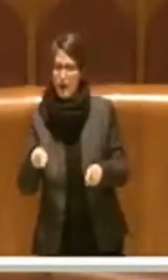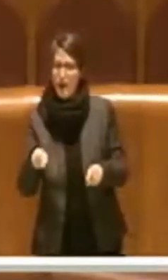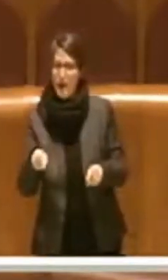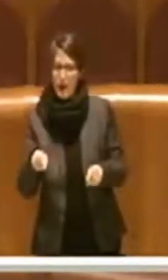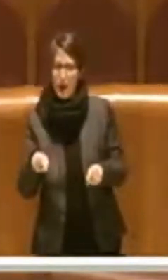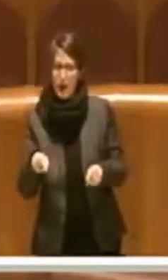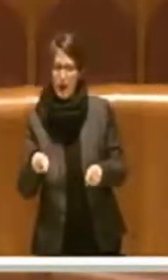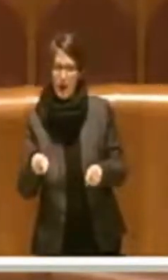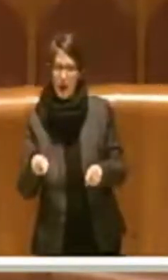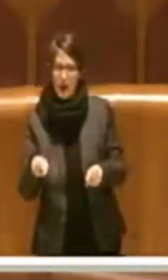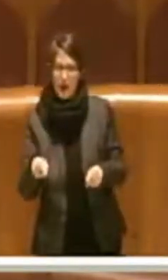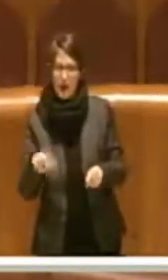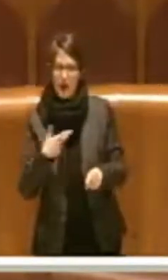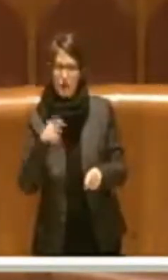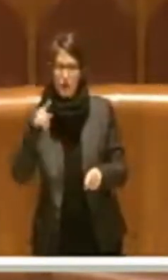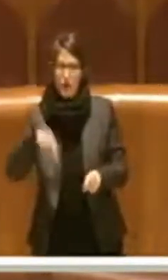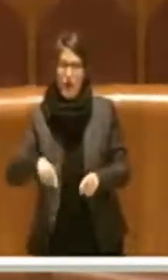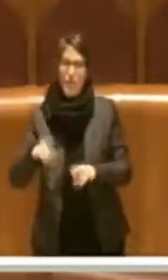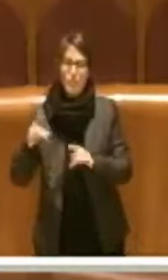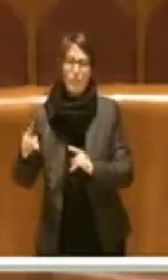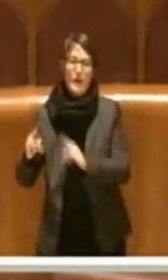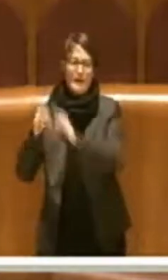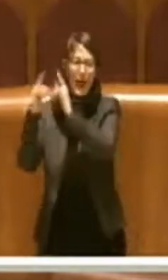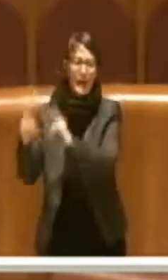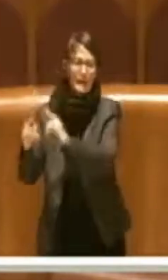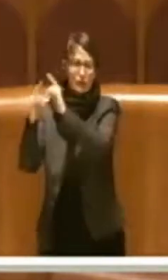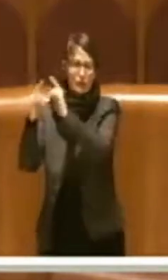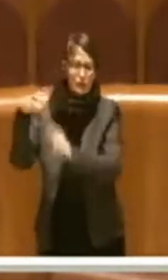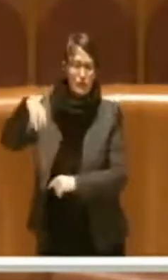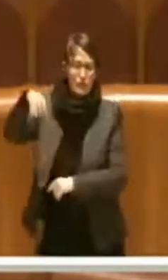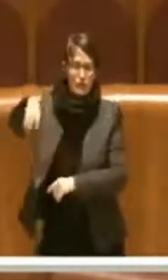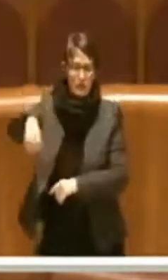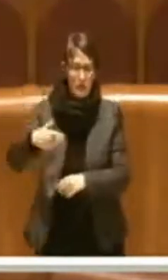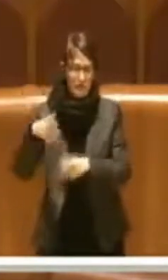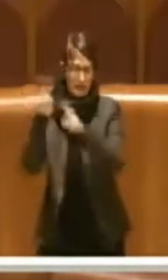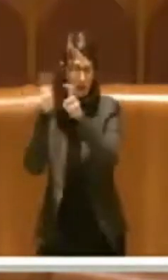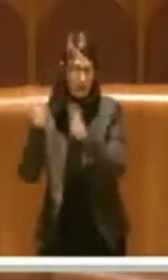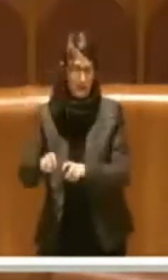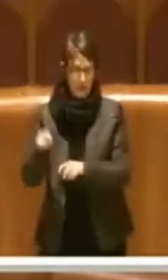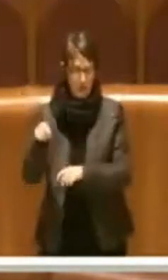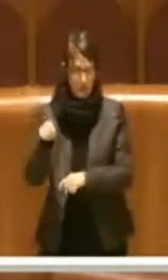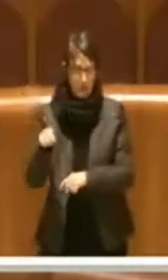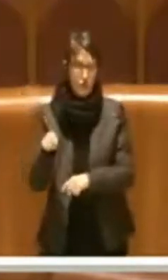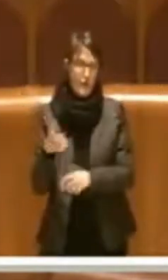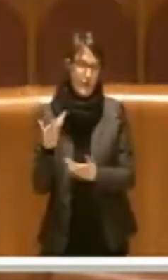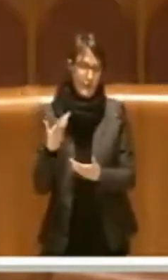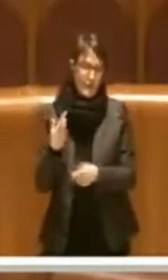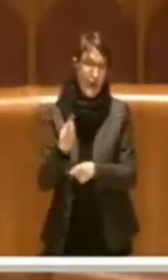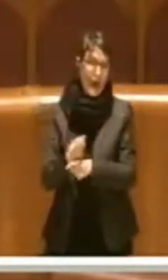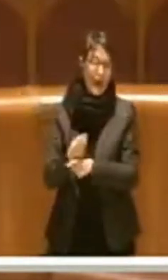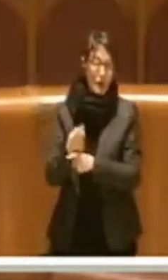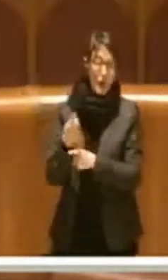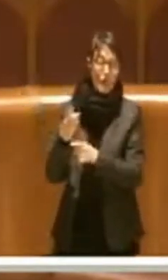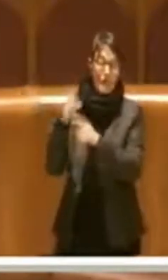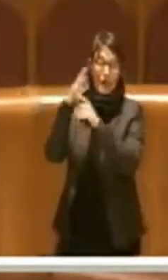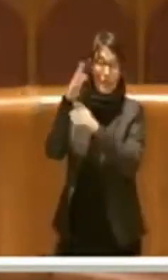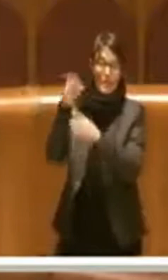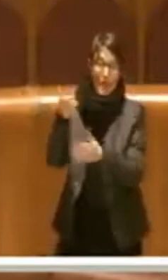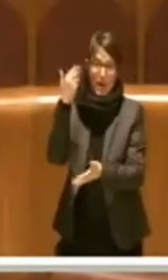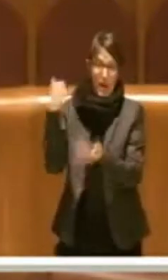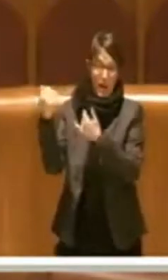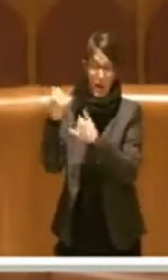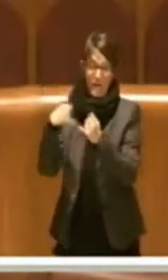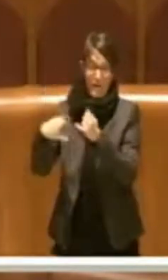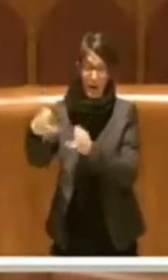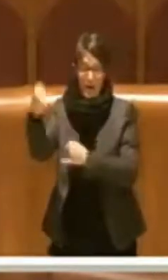ci sono anche dei tralicci dell'alta tensione che la Terna dovrebbe interrare e inserire